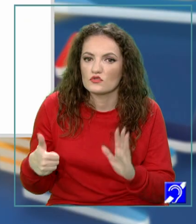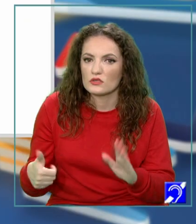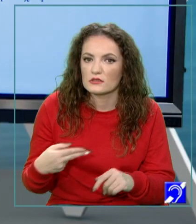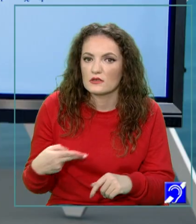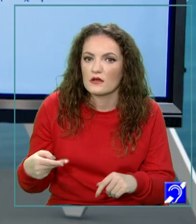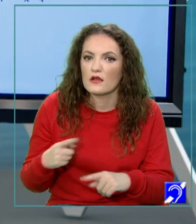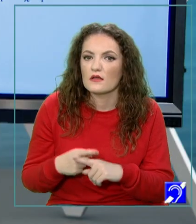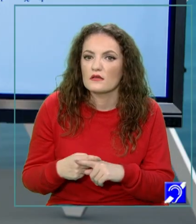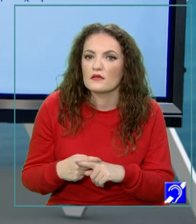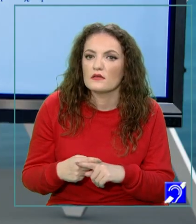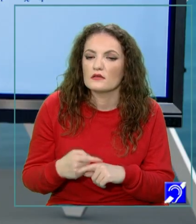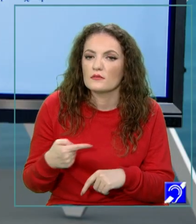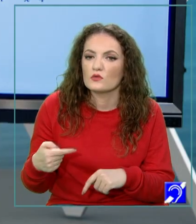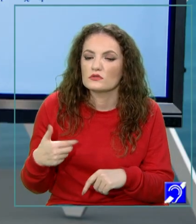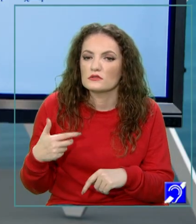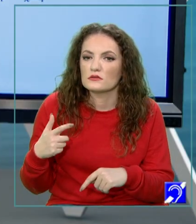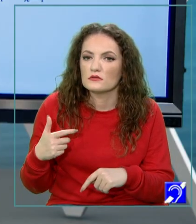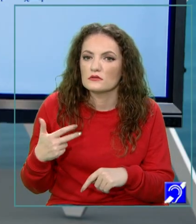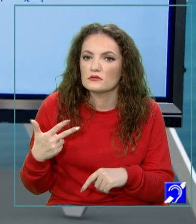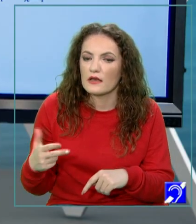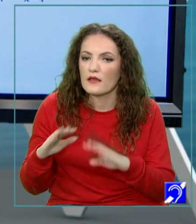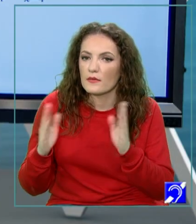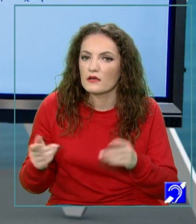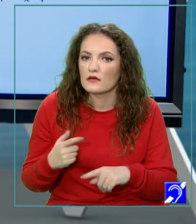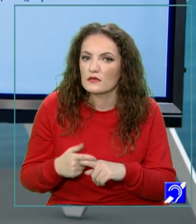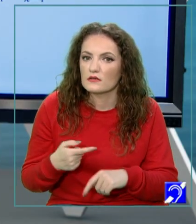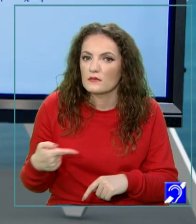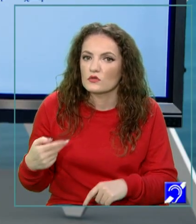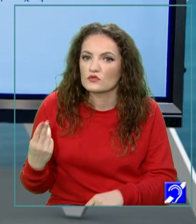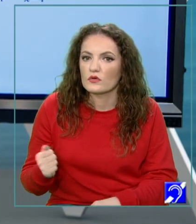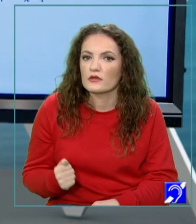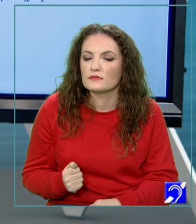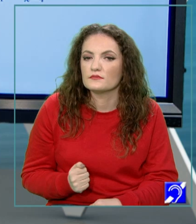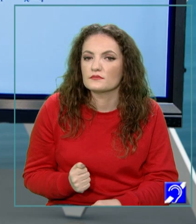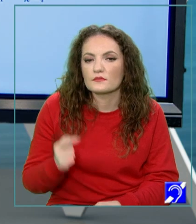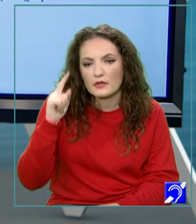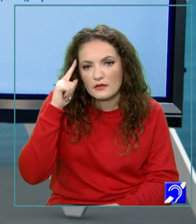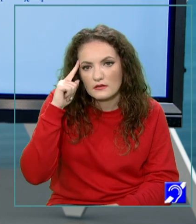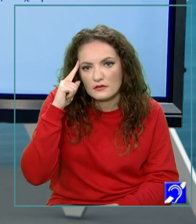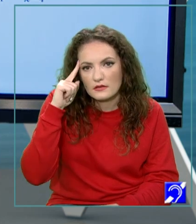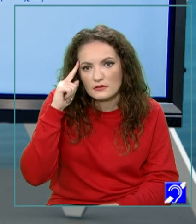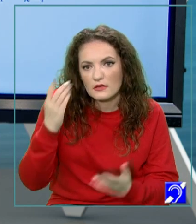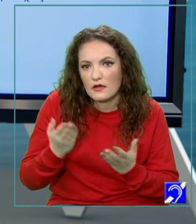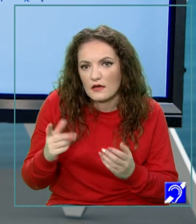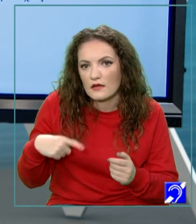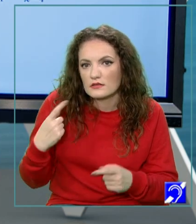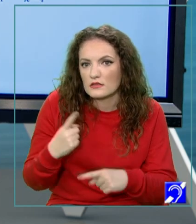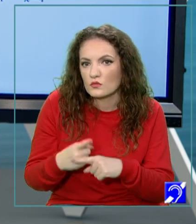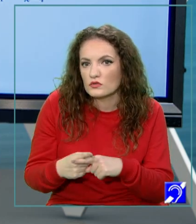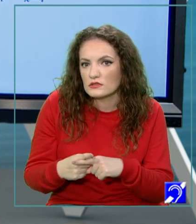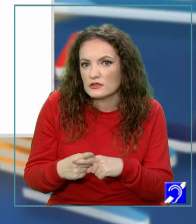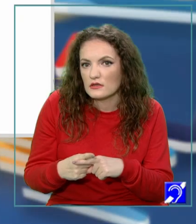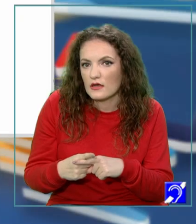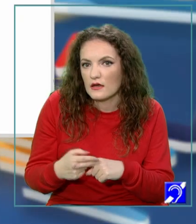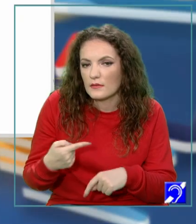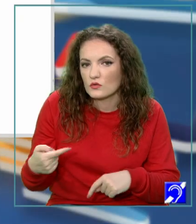și x plus 2. Voi avea din nou artificiul de calcul și mă gândesc care e produsul a două numere să fie minus 6 și suma minus